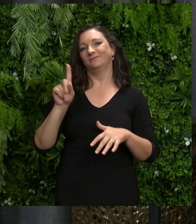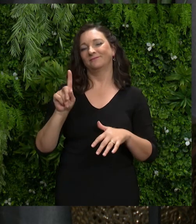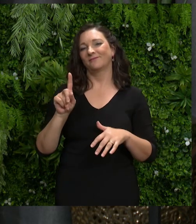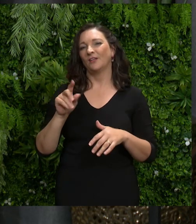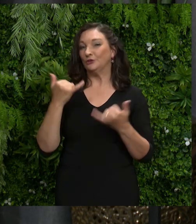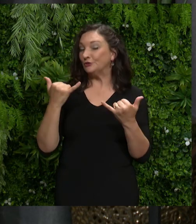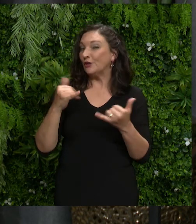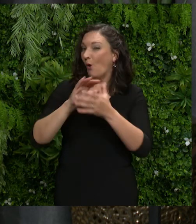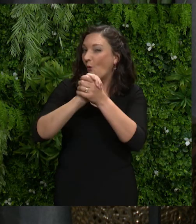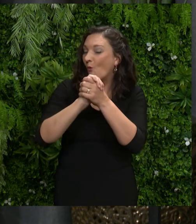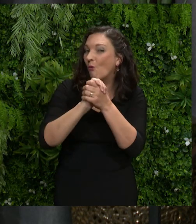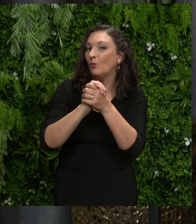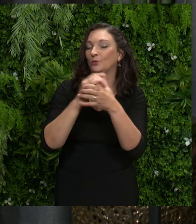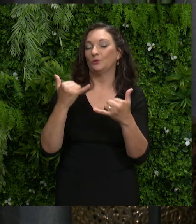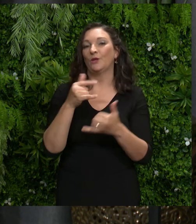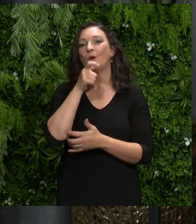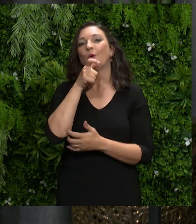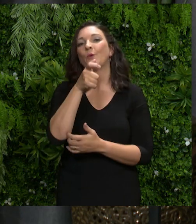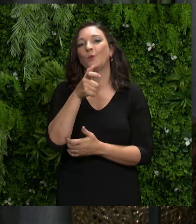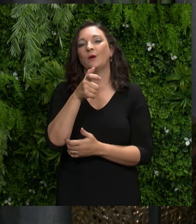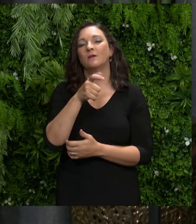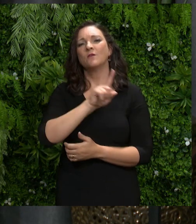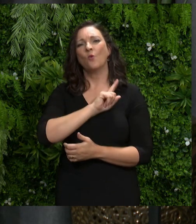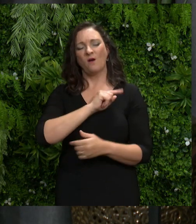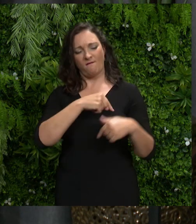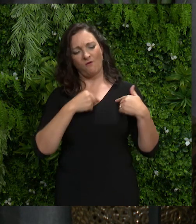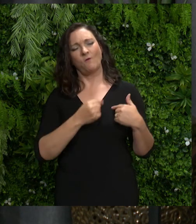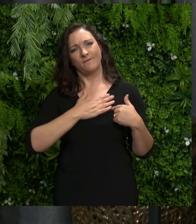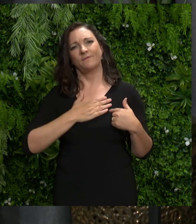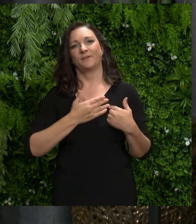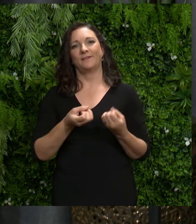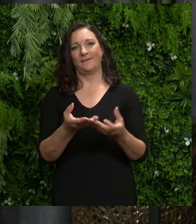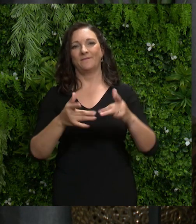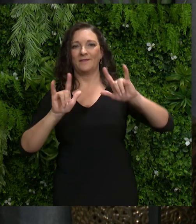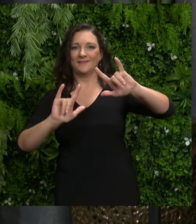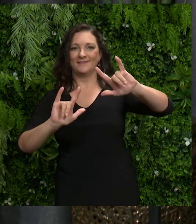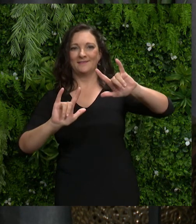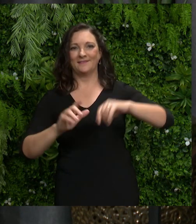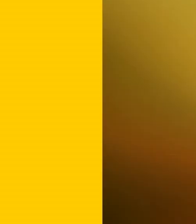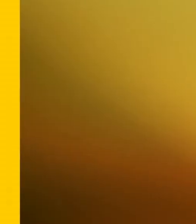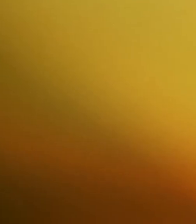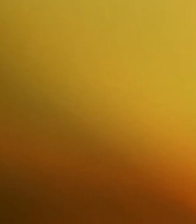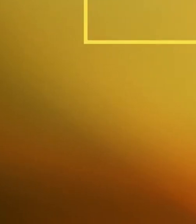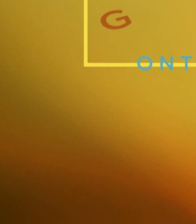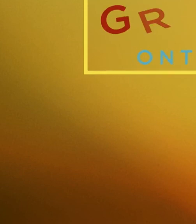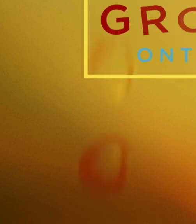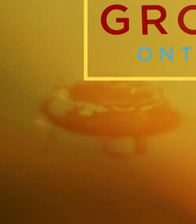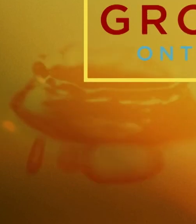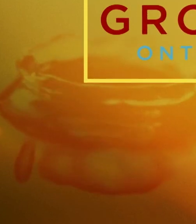twyfel nie. Hou vandag vas aan hierdie woord wat ek my hart voel om vir jou te gee.